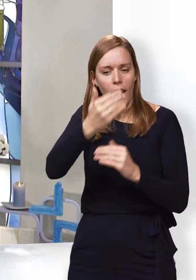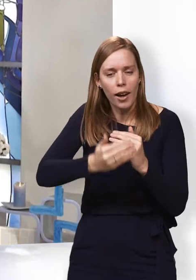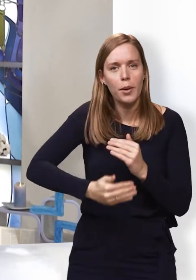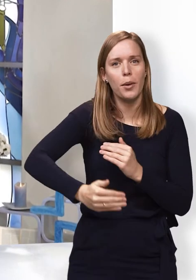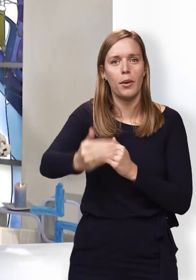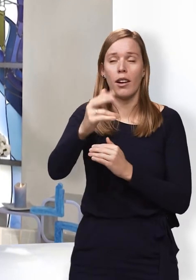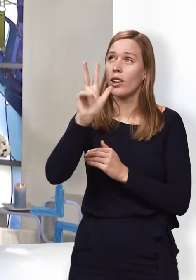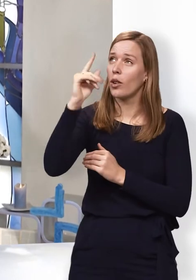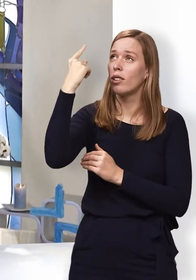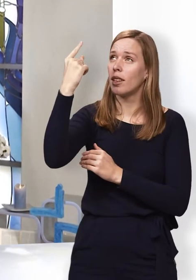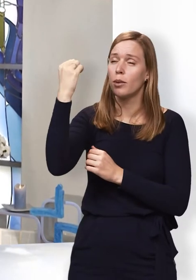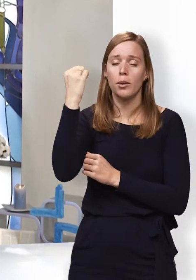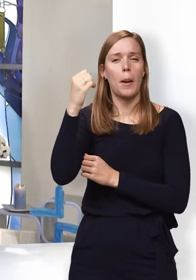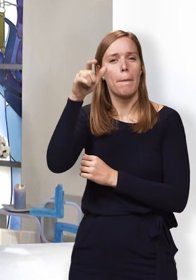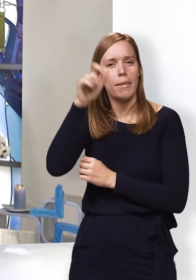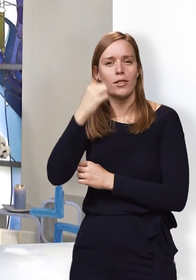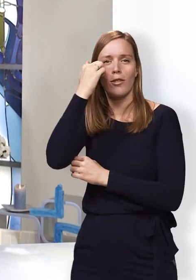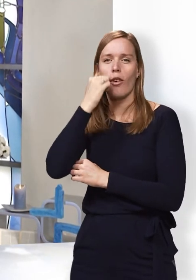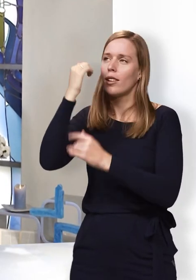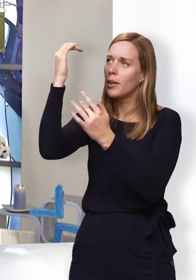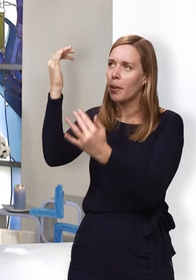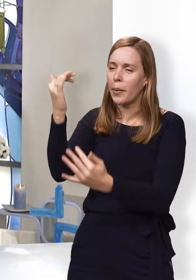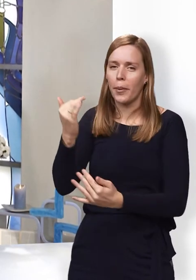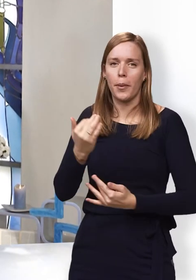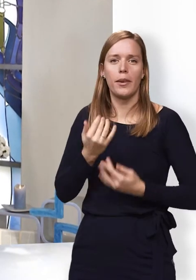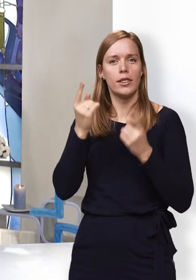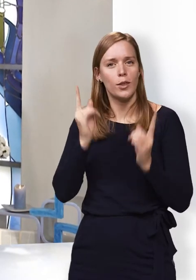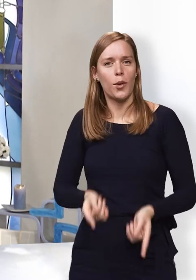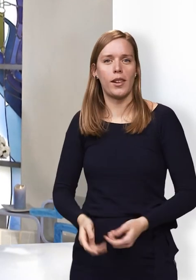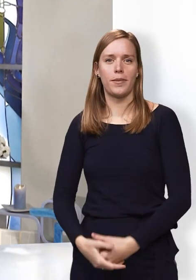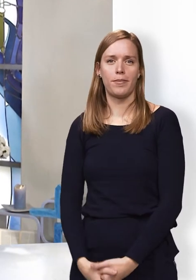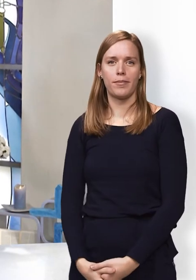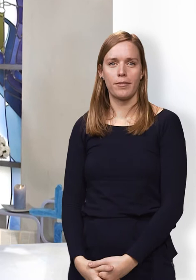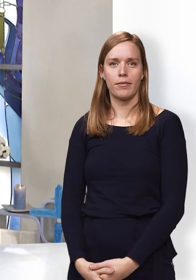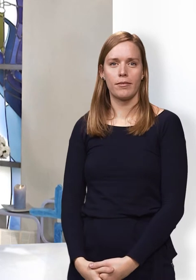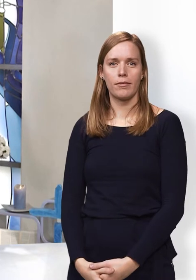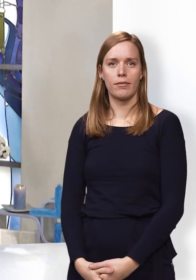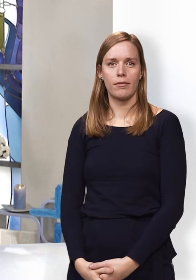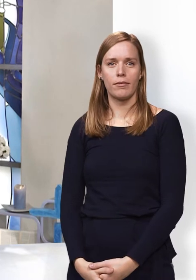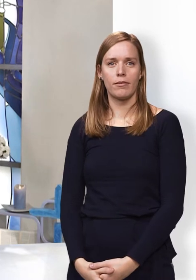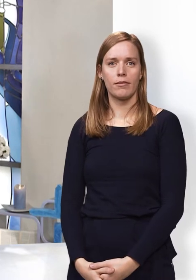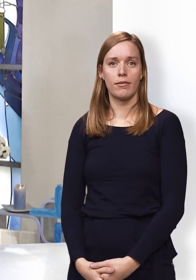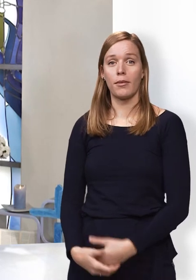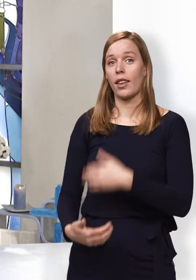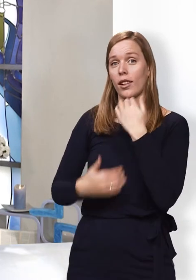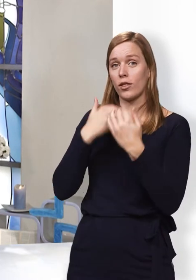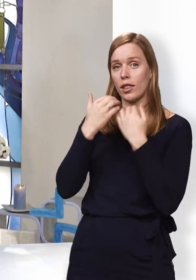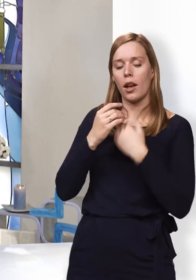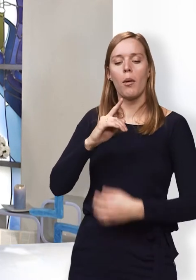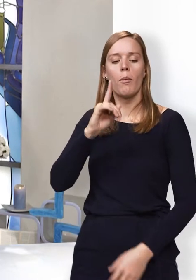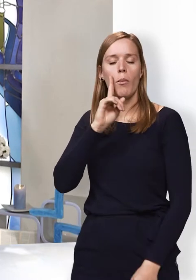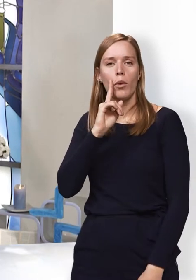Ihnen seine ganze Menschenfreundlichkeit entgegenbringt. Eine Mutter hat sich, wenn sie sich von ihren Kindern verabschiedet